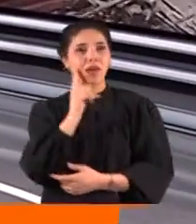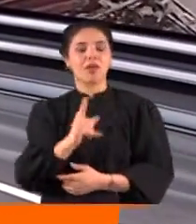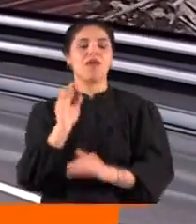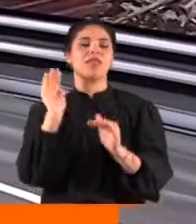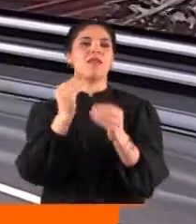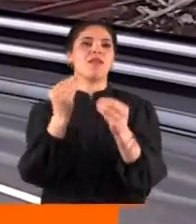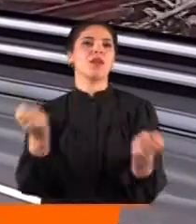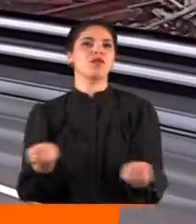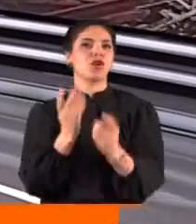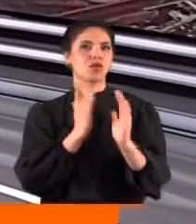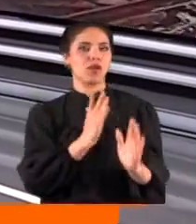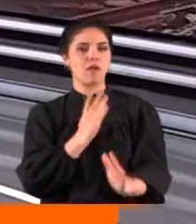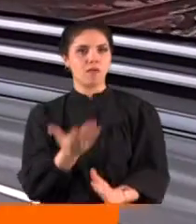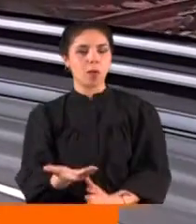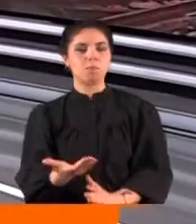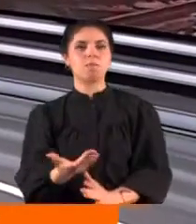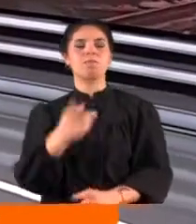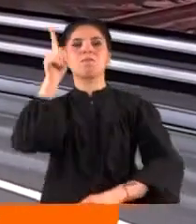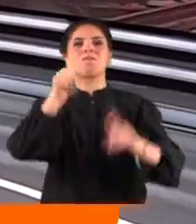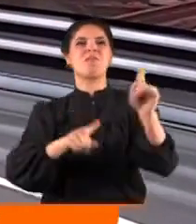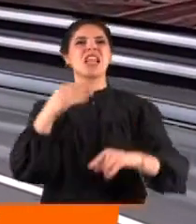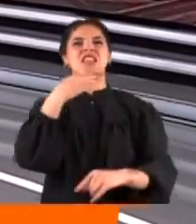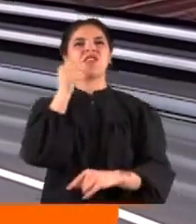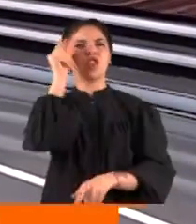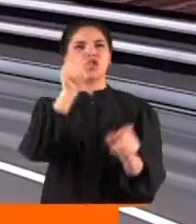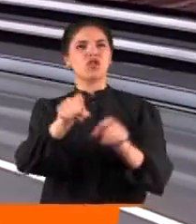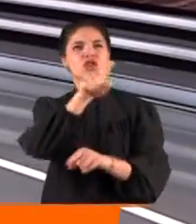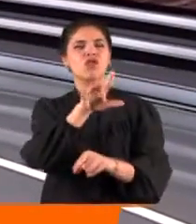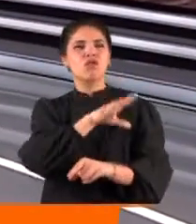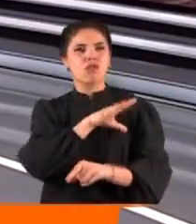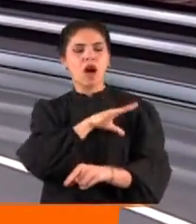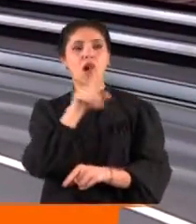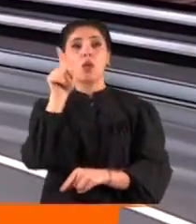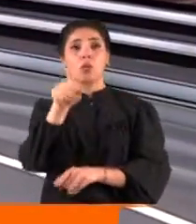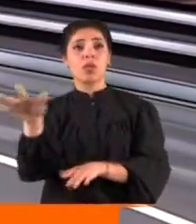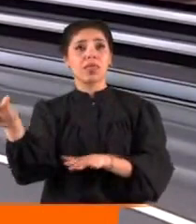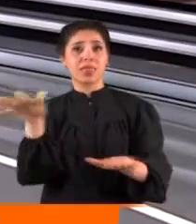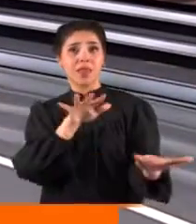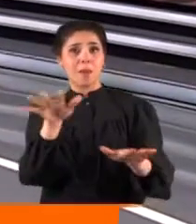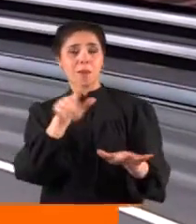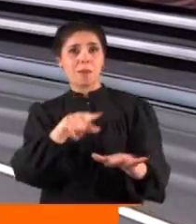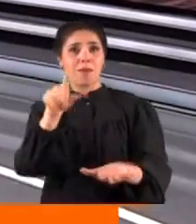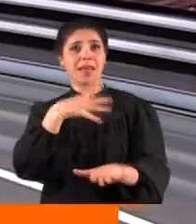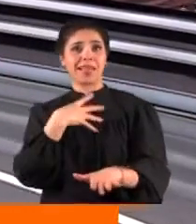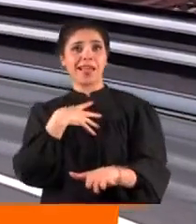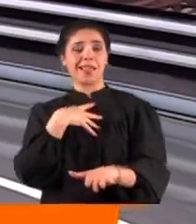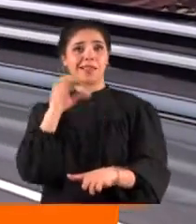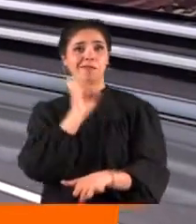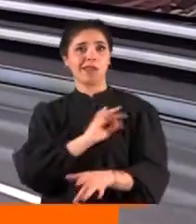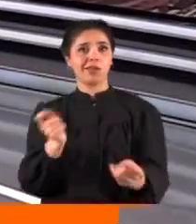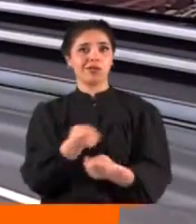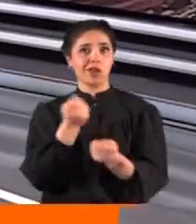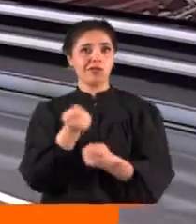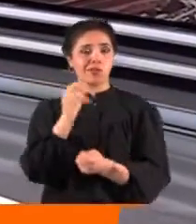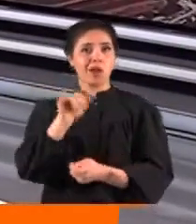yanında olmaya gayret ediyor. Ancak bazı fırsatçılar var ki onlar yaşanan felaketi kendileri lehine çevirmeyi